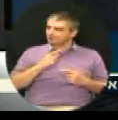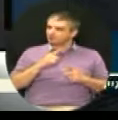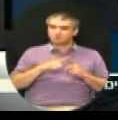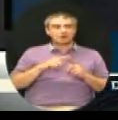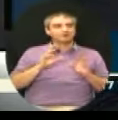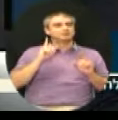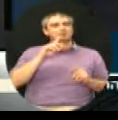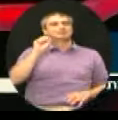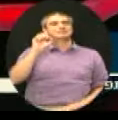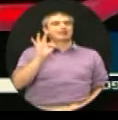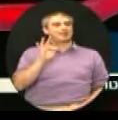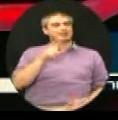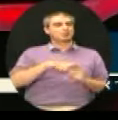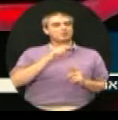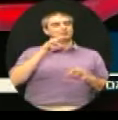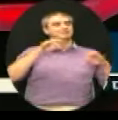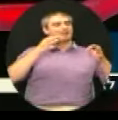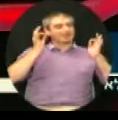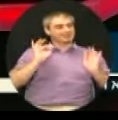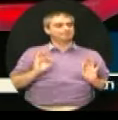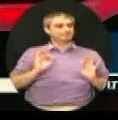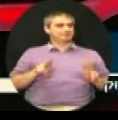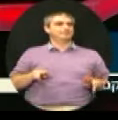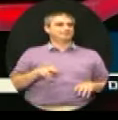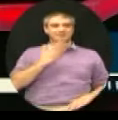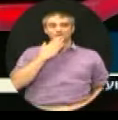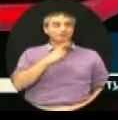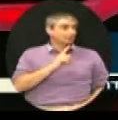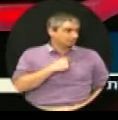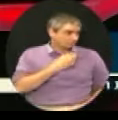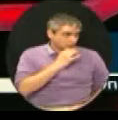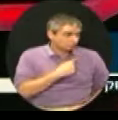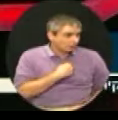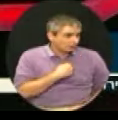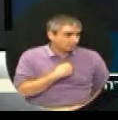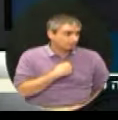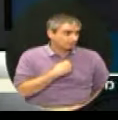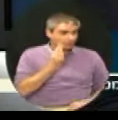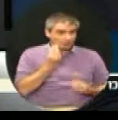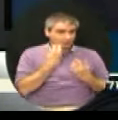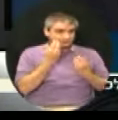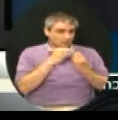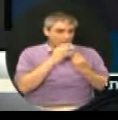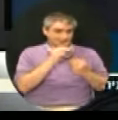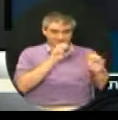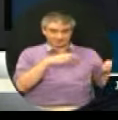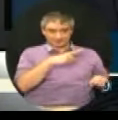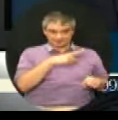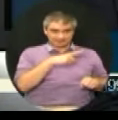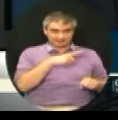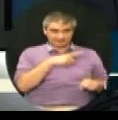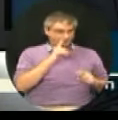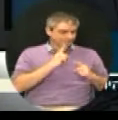יוקרה. זהו, היוקרה של הסמכתטים הירושלמים. עכשיו, אם יורשה לי, אפיזודה נוספת איתו, וזה